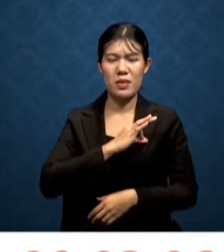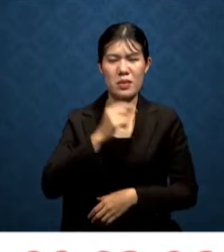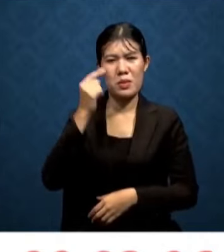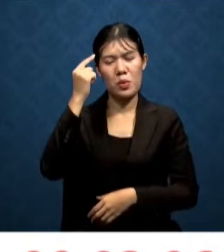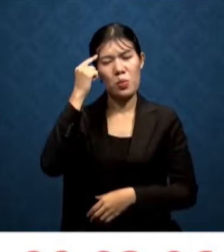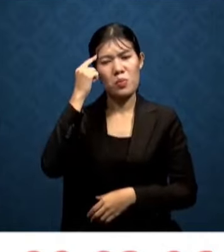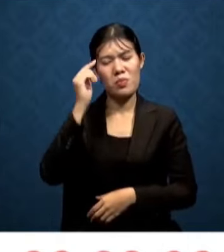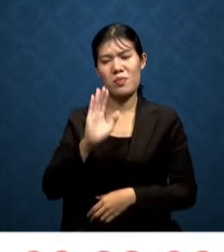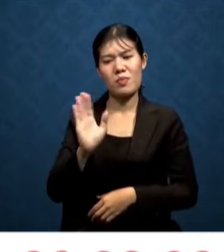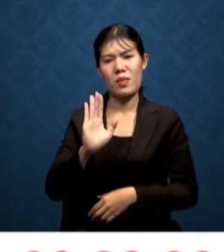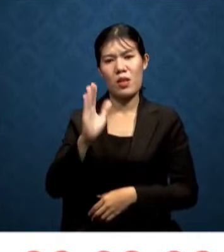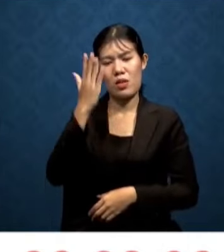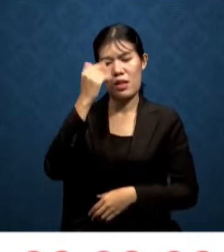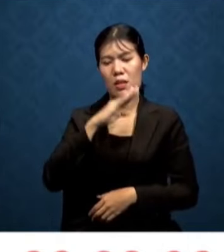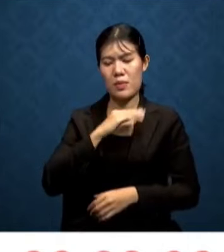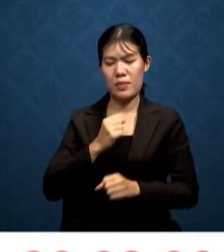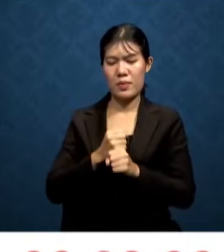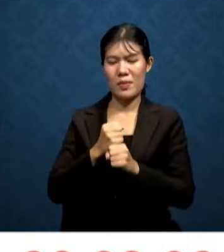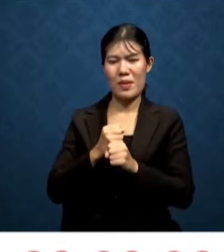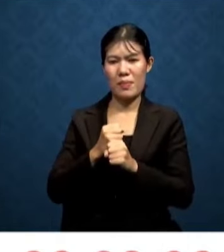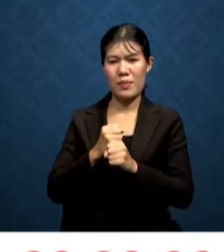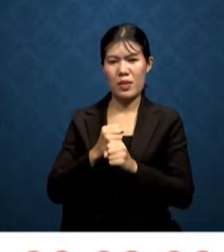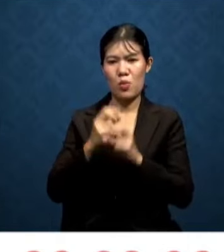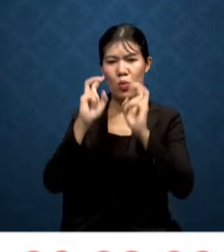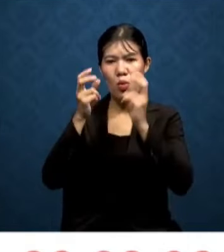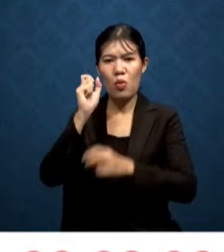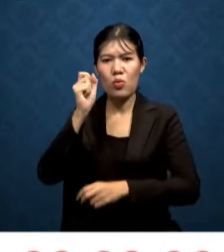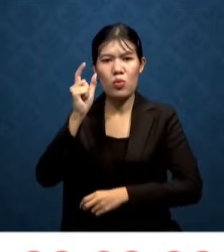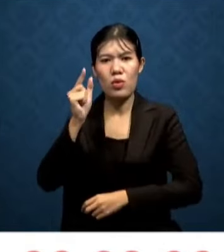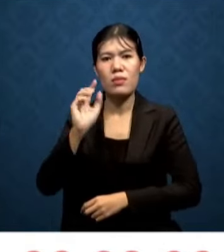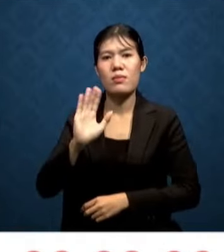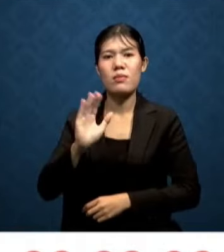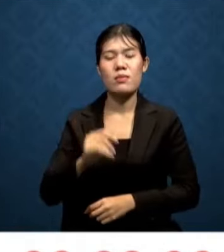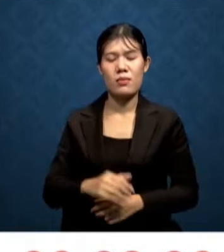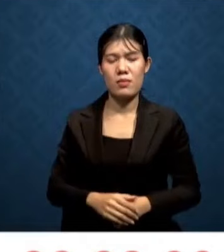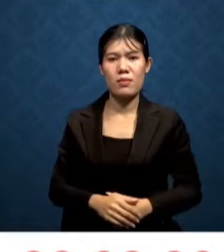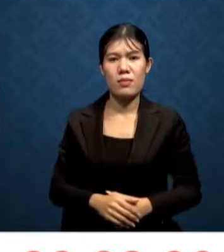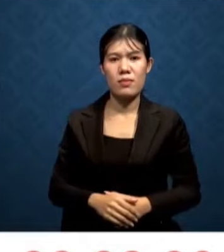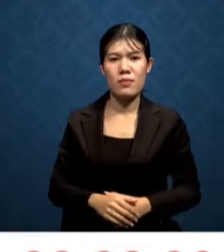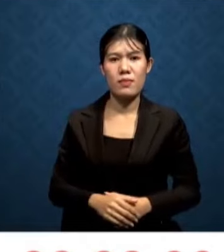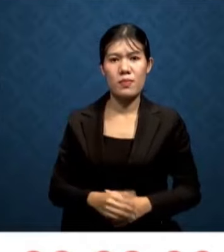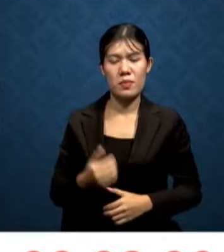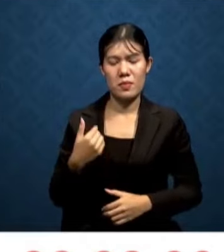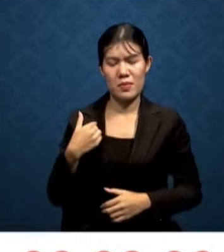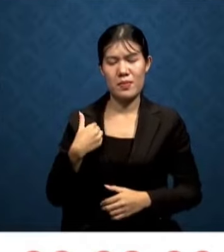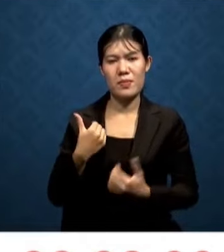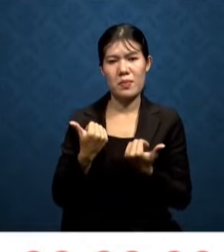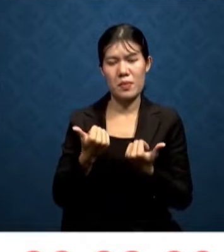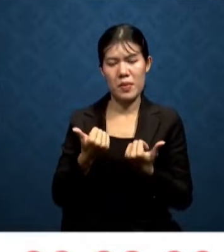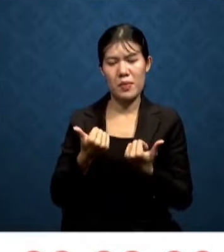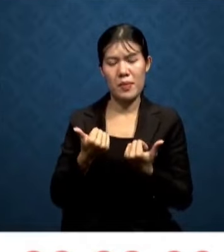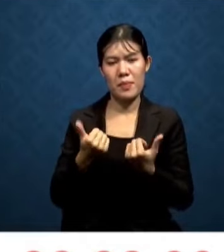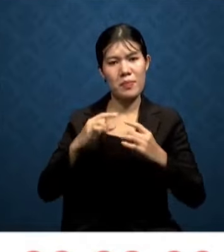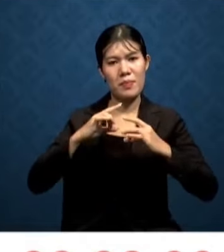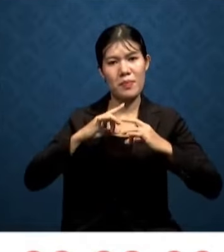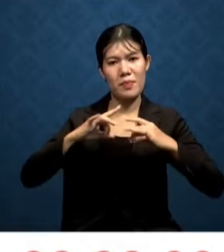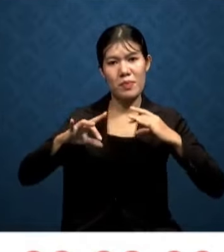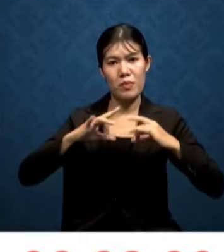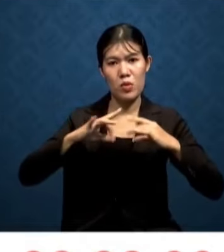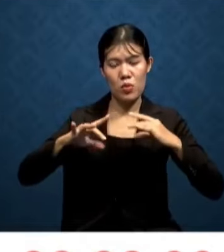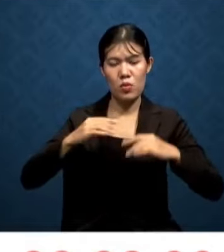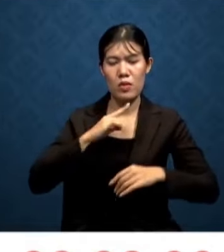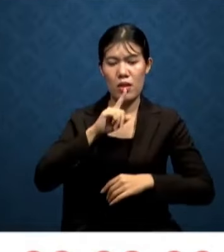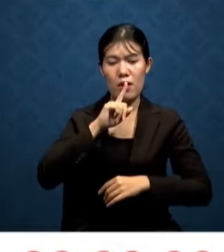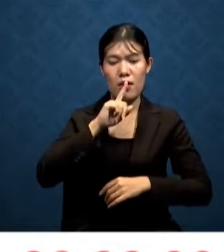ด่วนด้วยวาจานะครับเพราะฉะนั้นมีข้อคิดเห็นที่ขัดแย้งกันผมจึงต้องขอถามประธานมติที่ประชุมว่